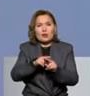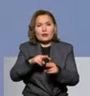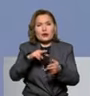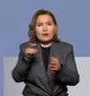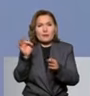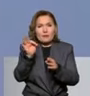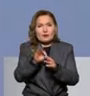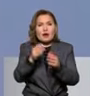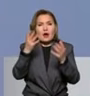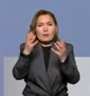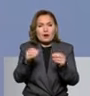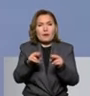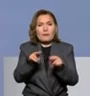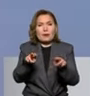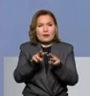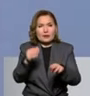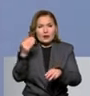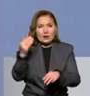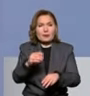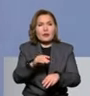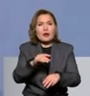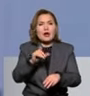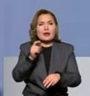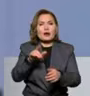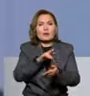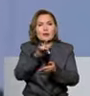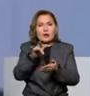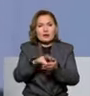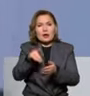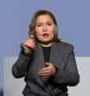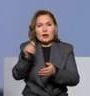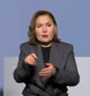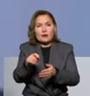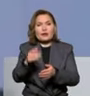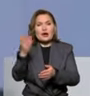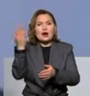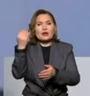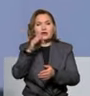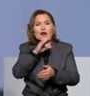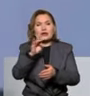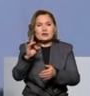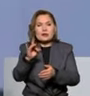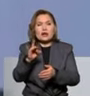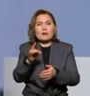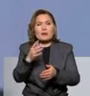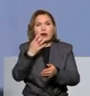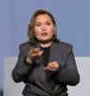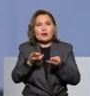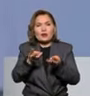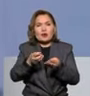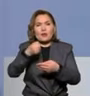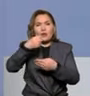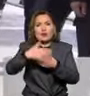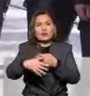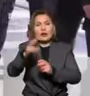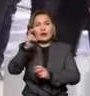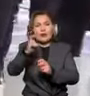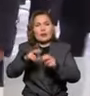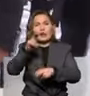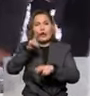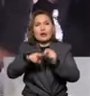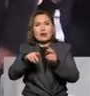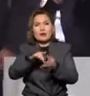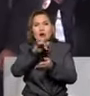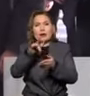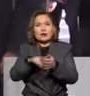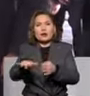бүгін премьер-министр Олжас Бектенов Екібастұзға барды. Кеңестік уақытта бүкіл одақтың энергетикалық орталығы ретінде салынған